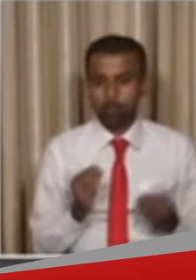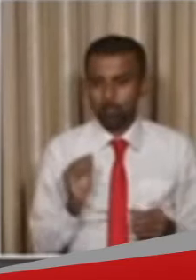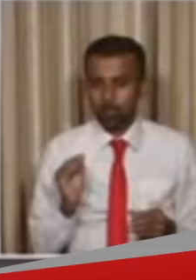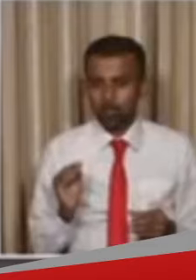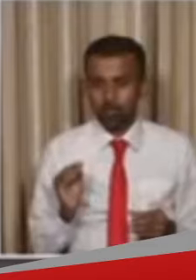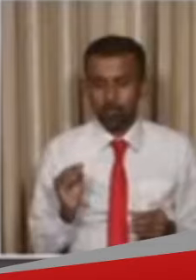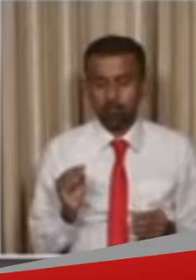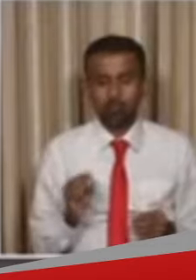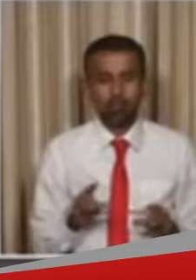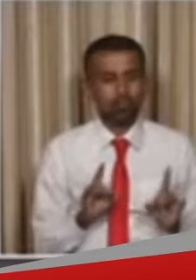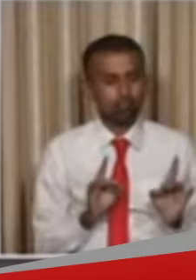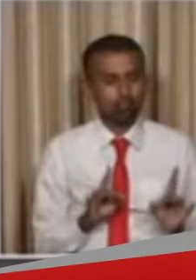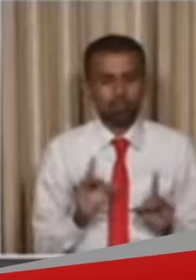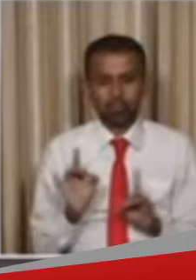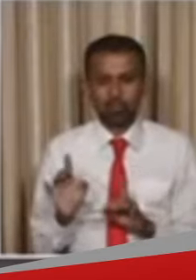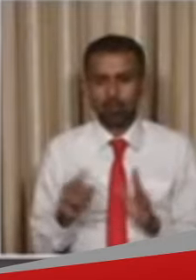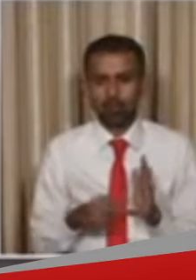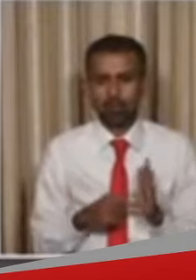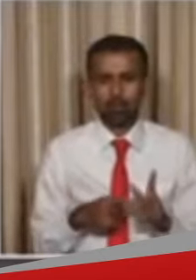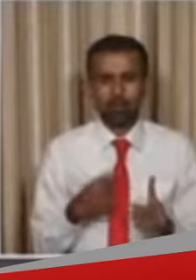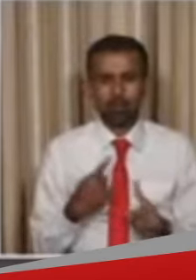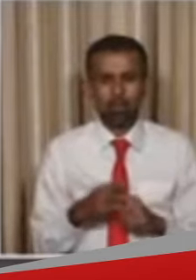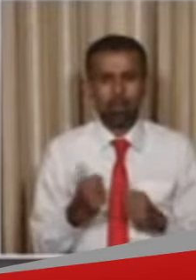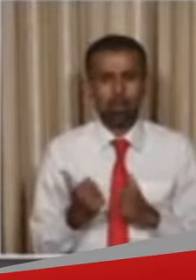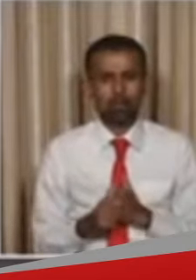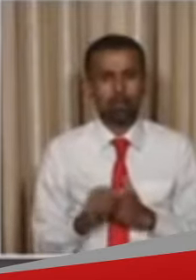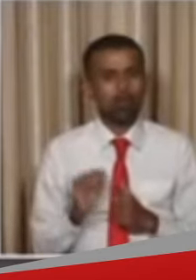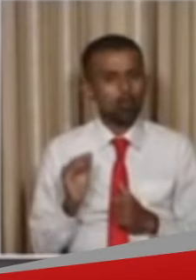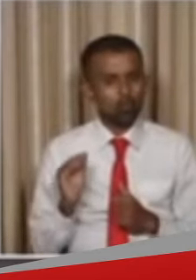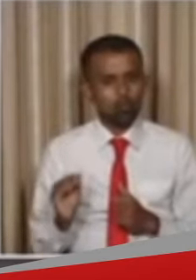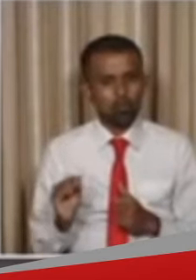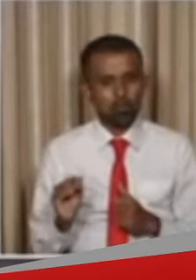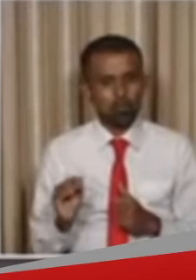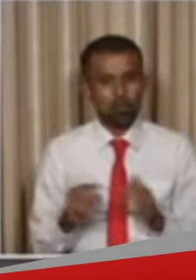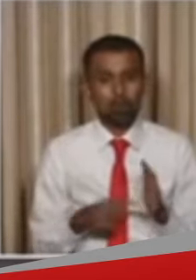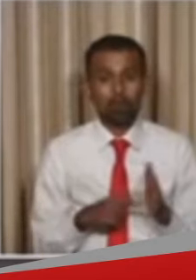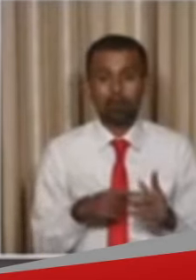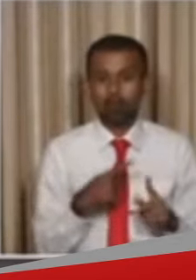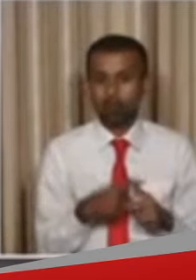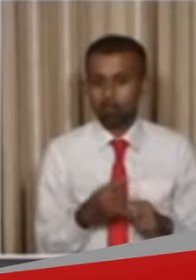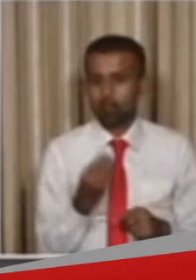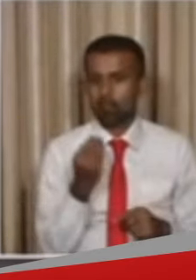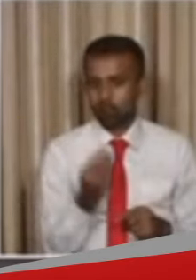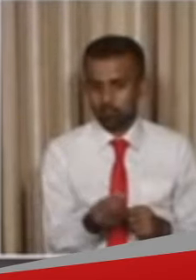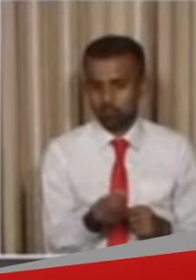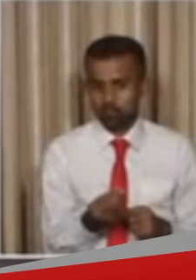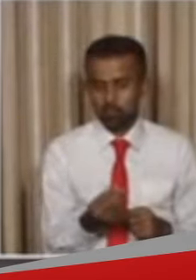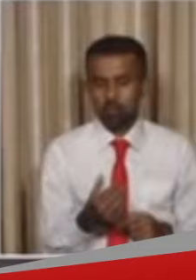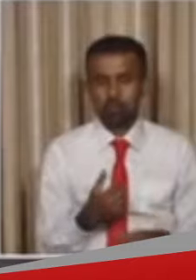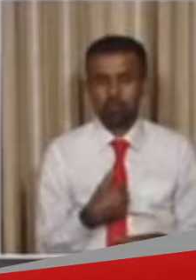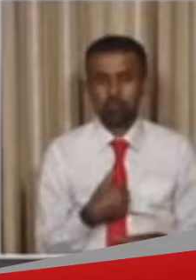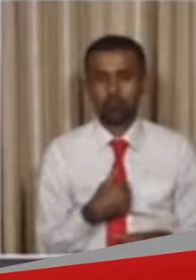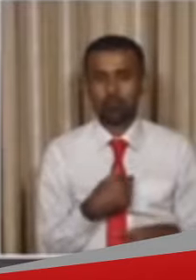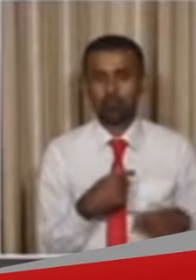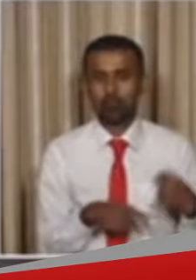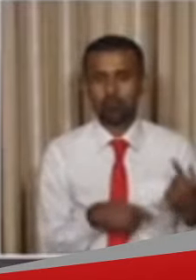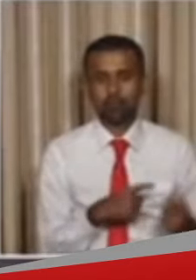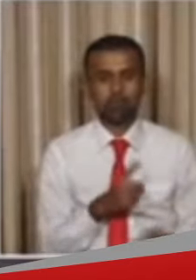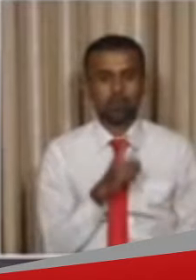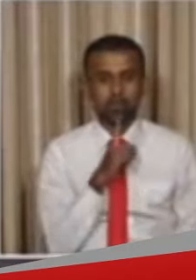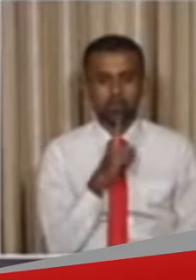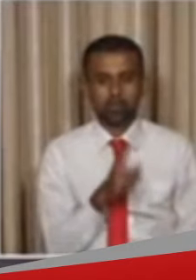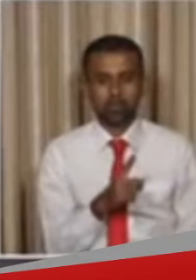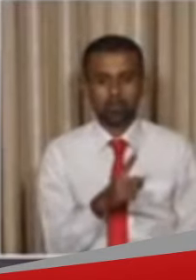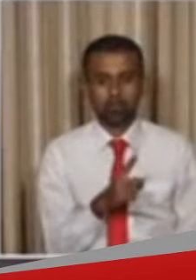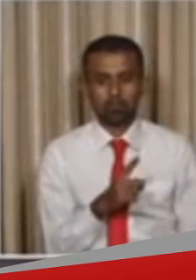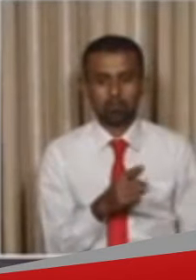සඳහා ගැළපෙන බදු ක්‍රමයක් සකස් විය යුතුයි. ඒ සඳහා ගැළපෙන බදු සාන ලබා දිය යුතුයි කියන එක තමයි අපි දිගින් දිගටම කිව්වේ. එහෙම නැත්නම් ඇස්